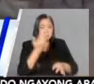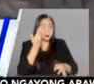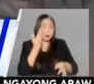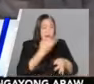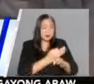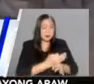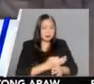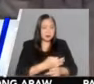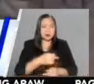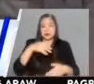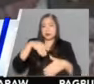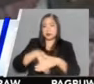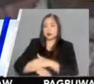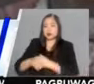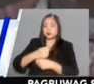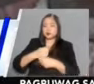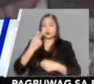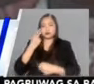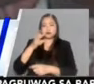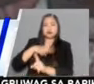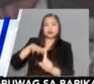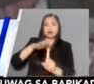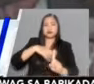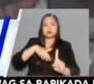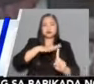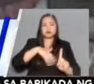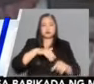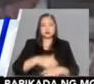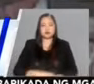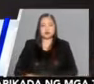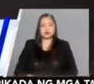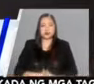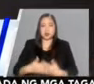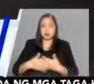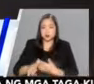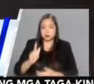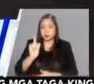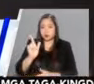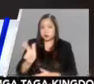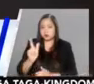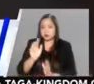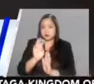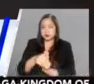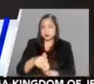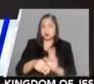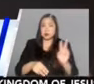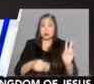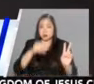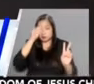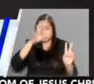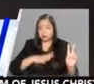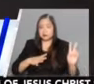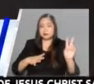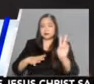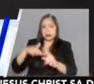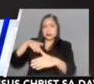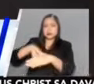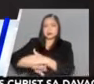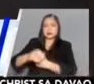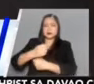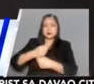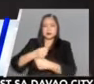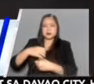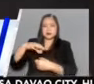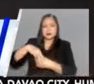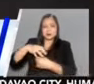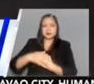parang nagmamatsyag. Matapos sa mahigit 20 minuto, ang dalawang lalaki bigla nalang pumasok sa cafe. Nilapitan